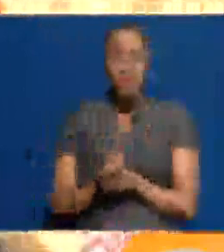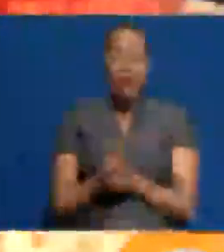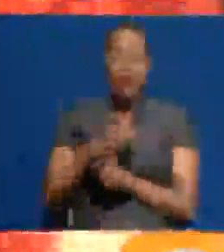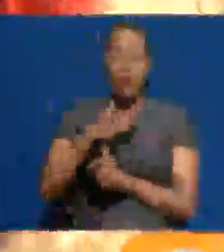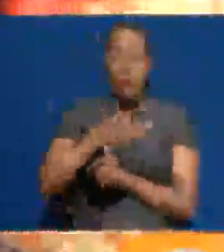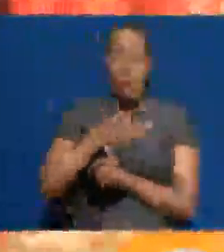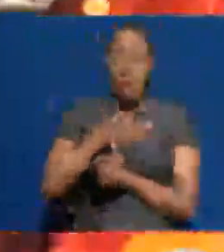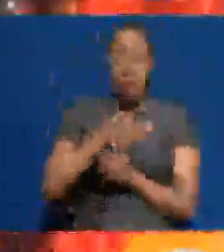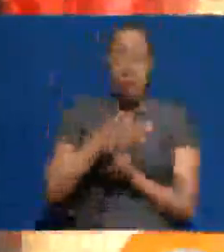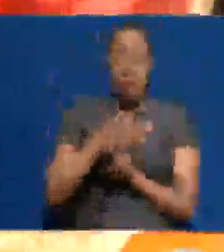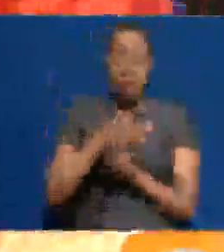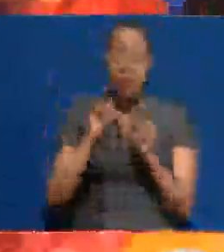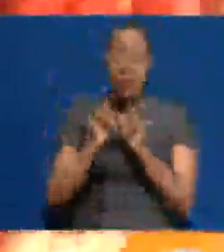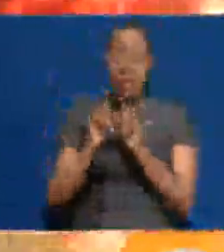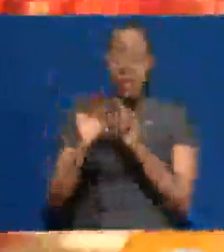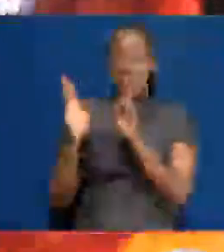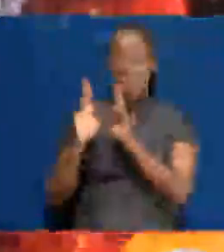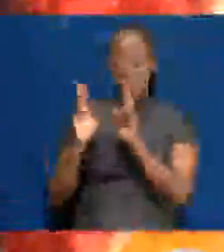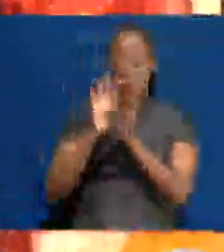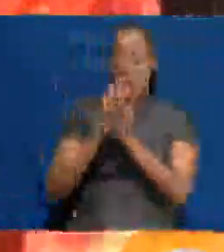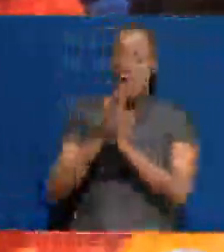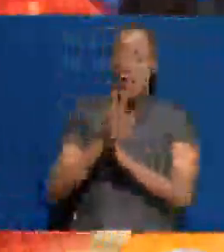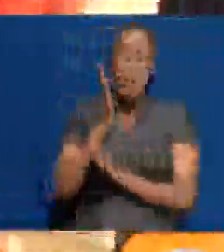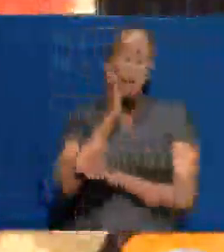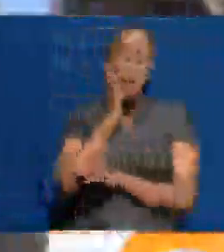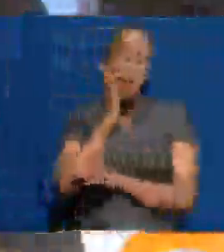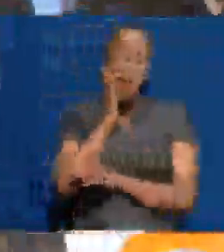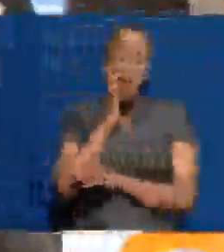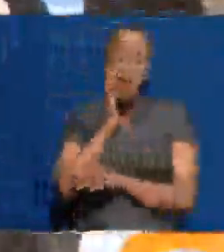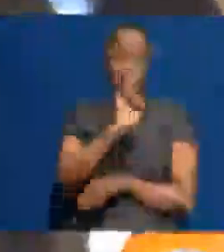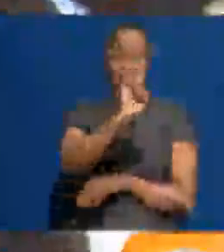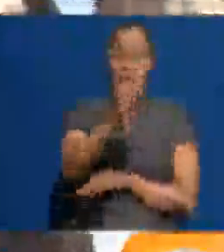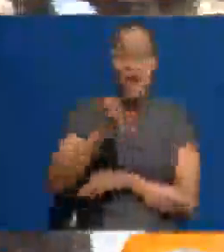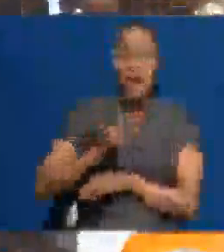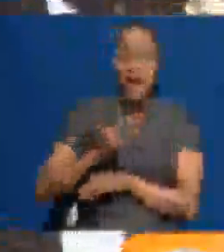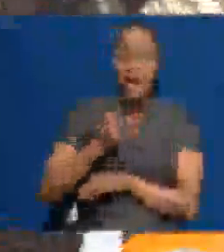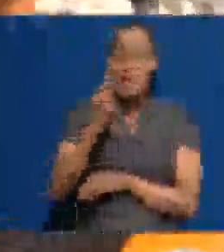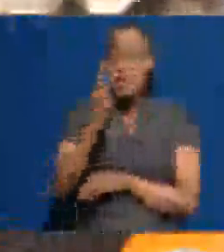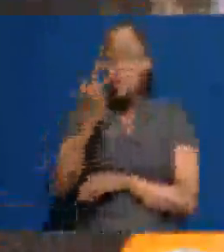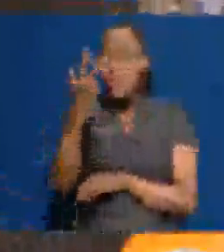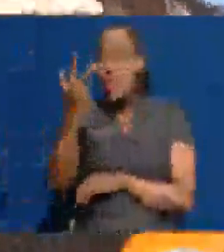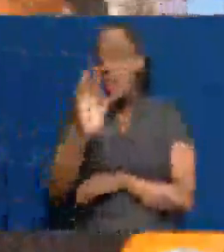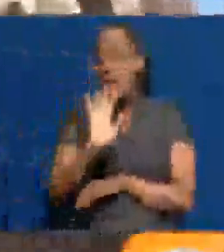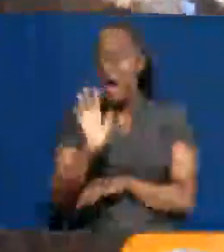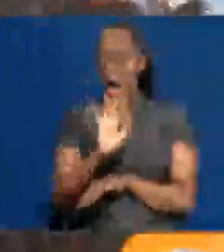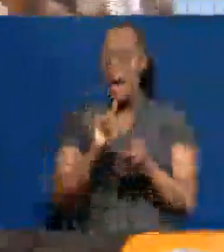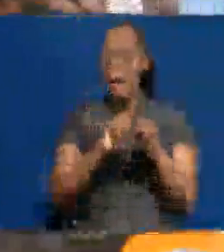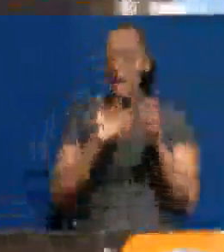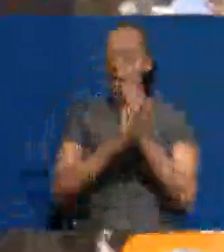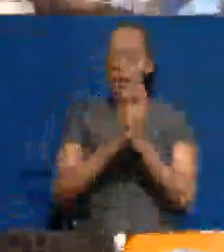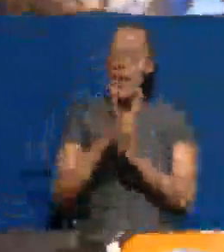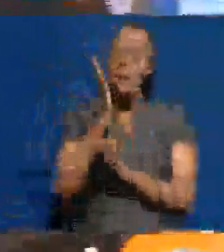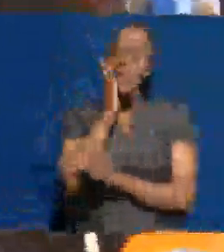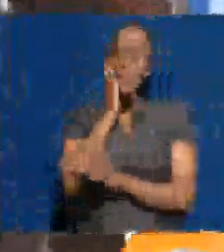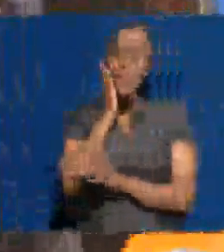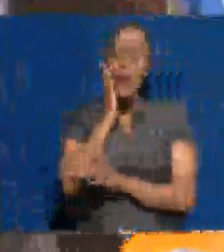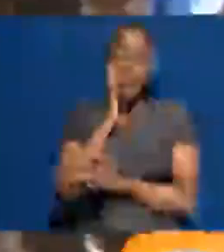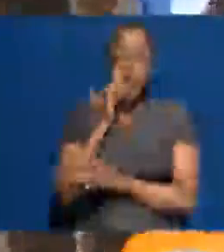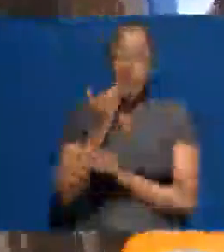Mimi nimejitolea niwe mama, si wa msichana moja, wawili wala watatu, bali niwe mama